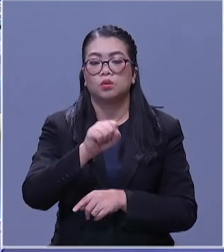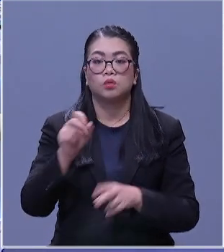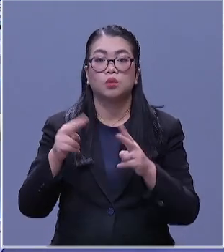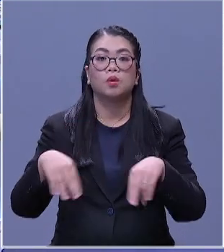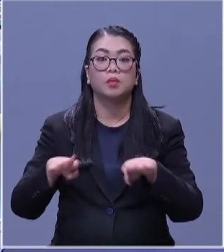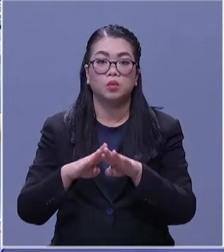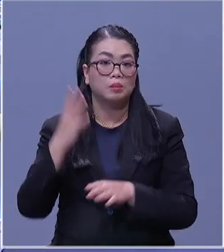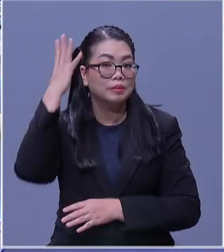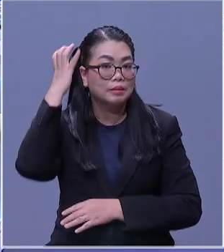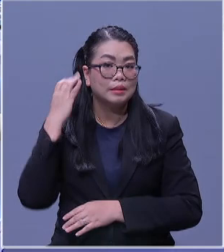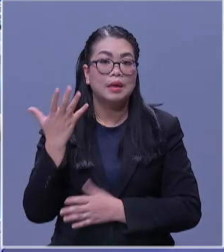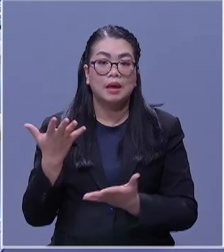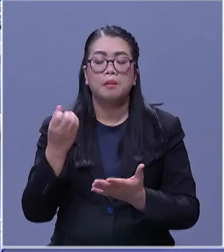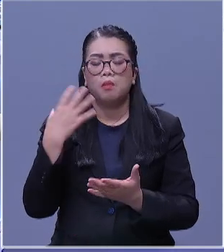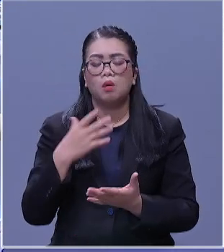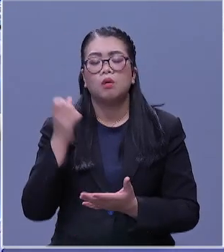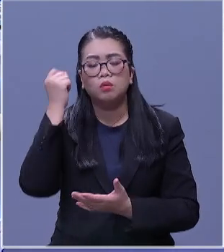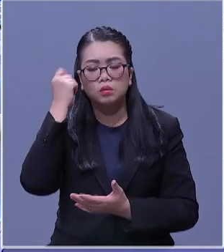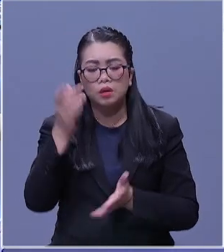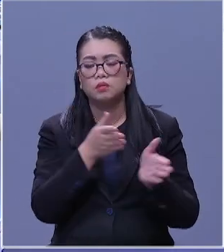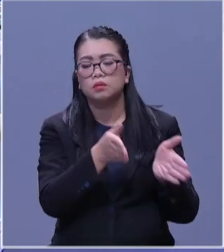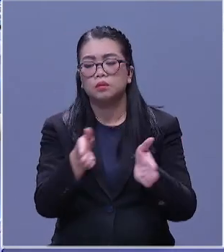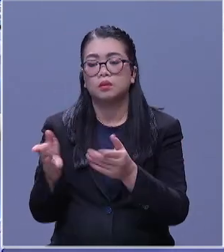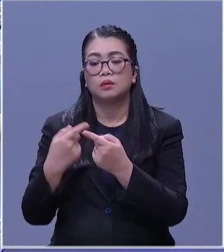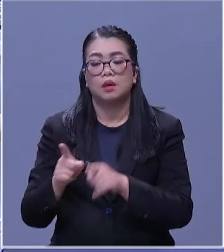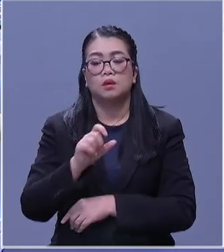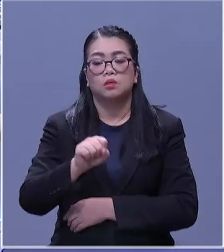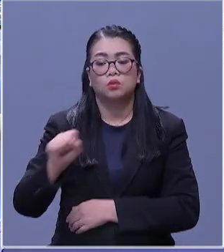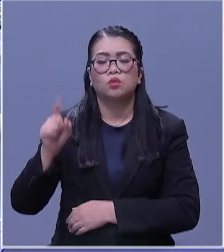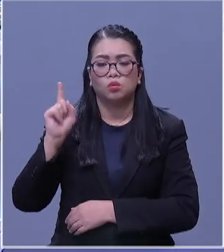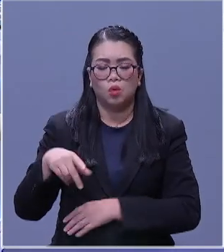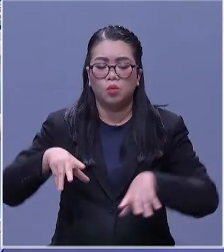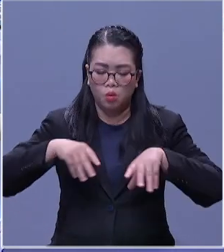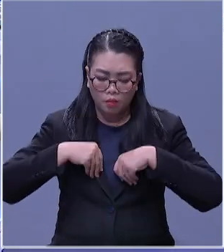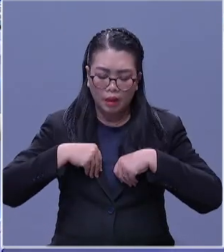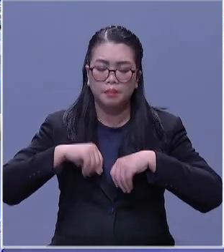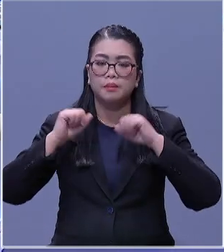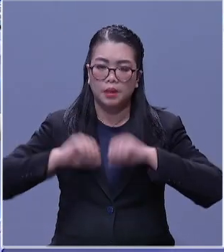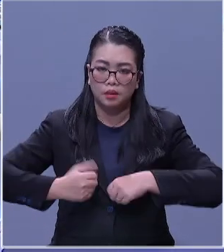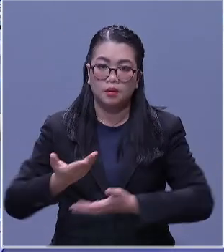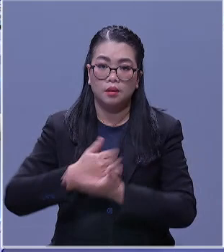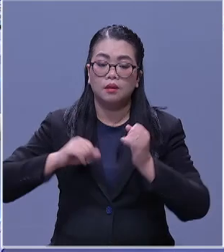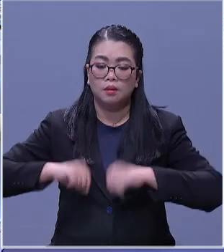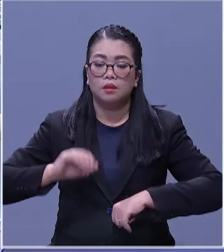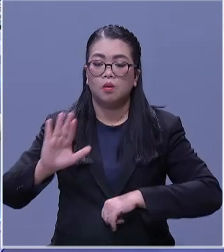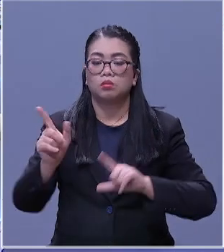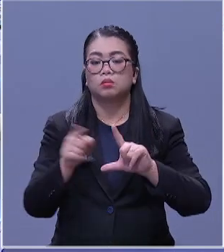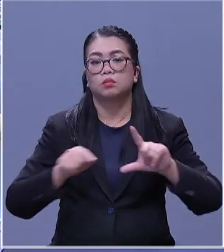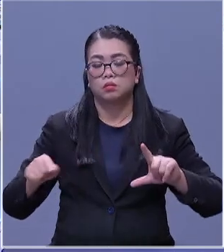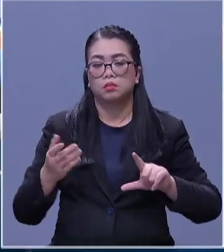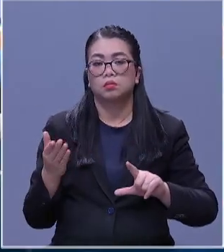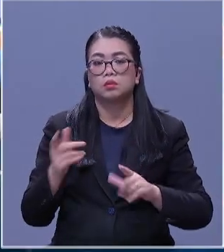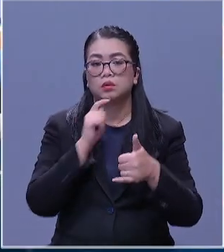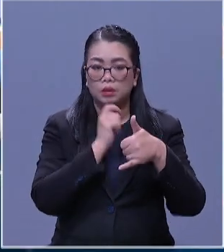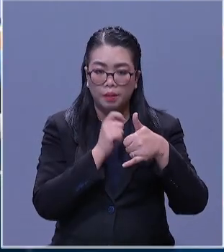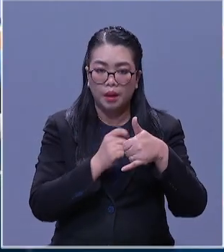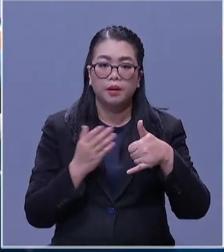มติของพรรคบอกว่าเข้าใจทุกฝ่ายแต่ว่าสสเนี่ยยังไงก็ควรยอมรับในมติพรรคที่ออกมานะคะโดยคุณเจี๊ยบก็